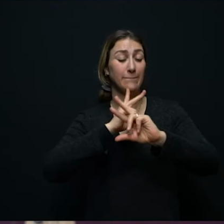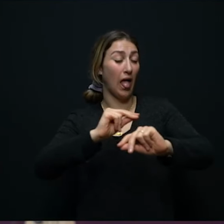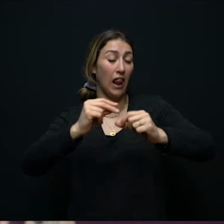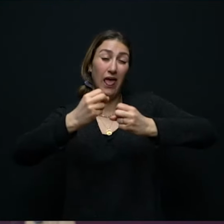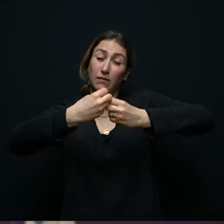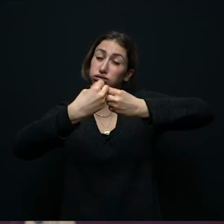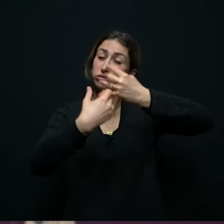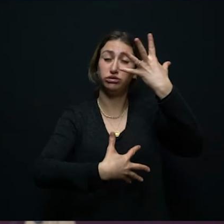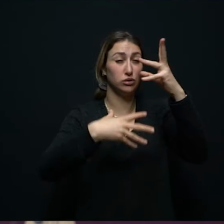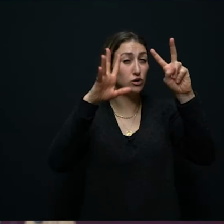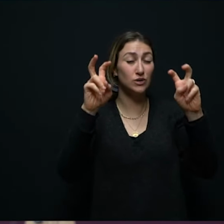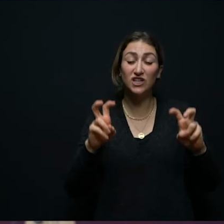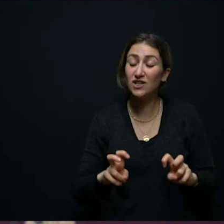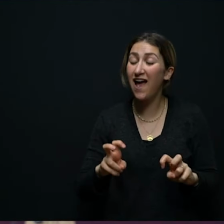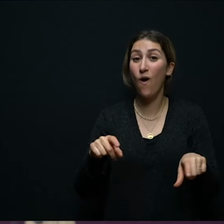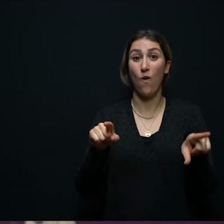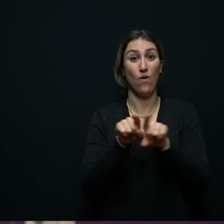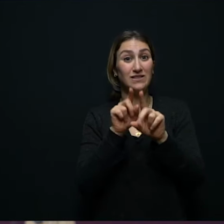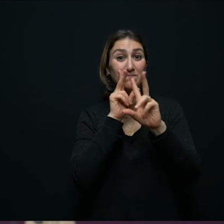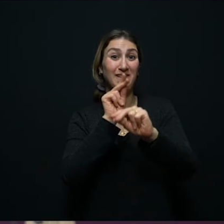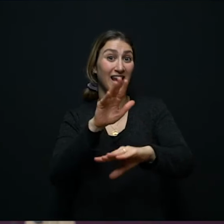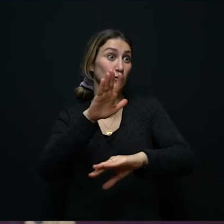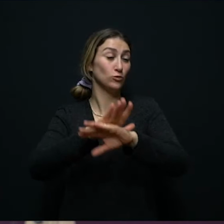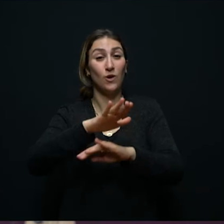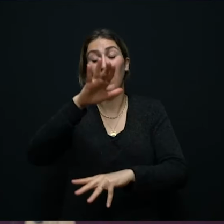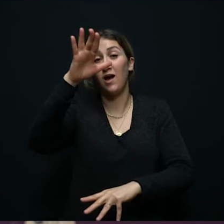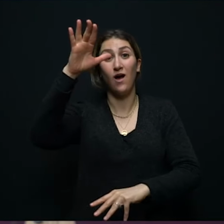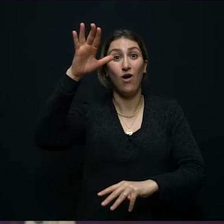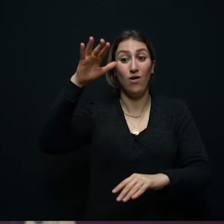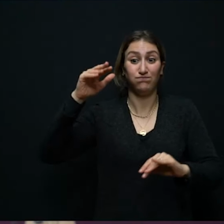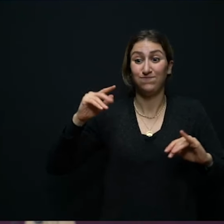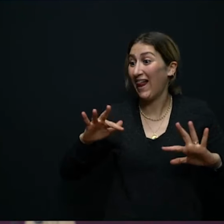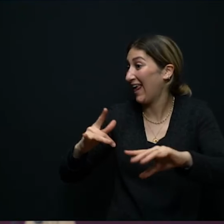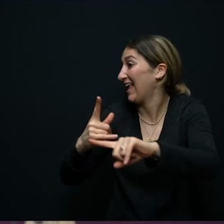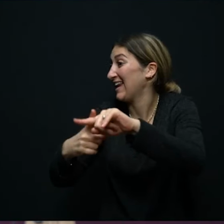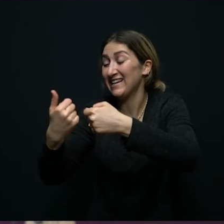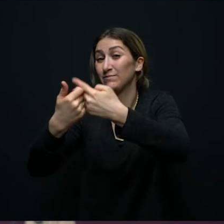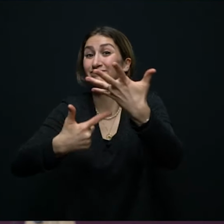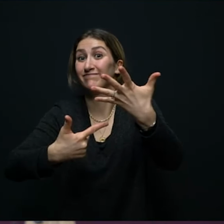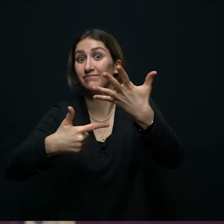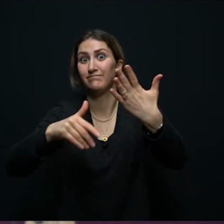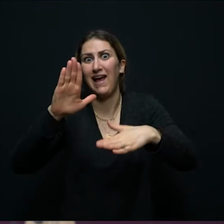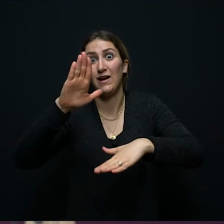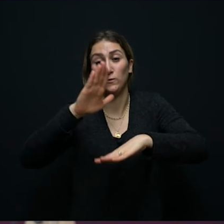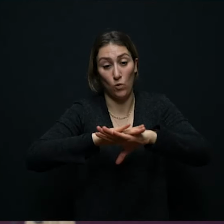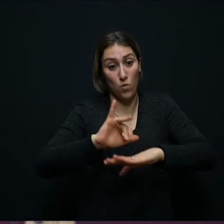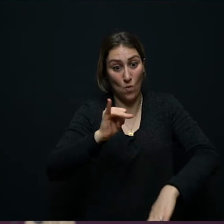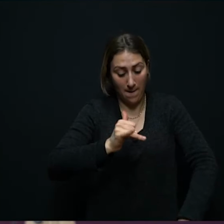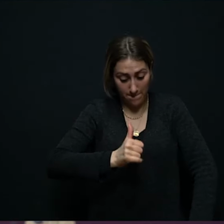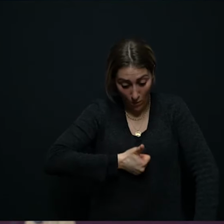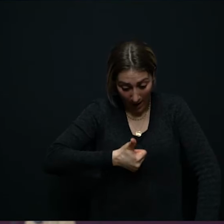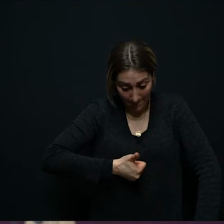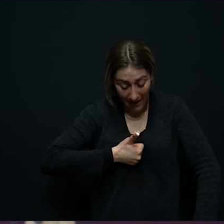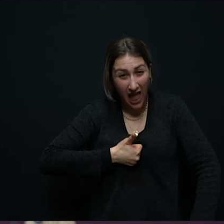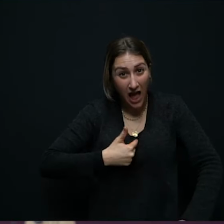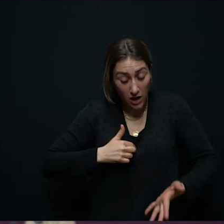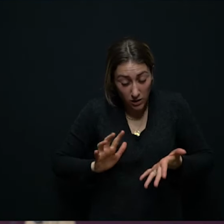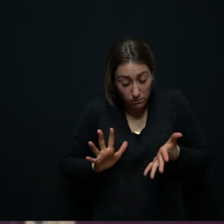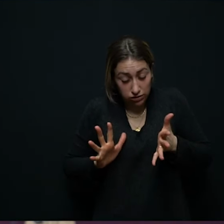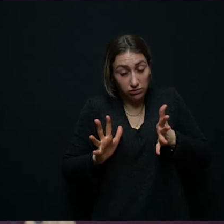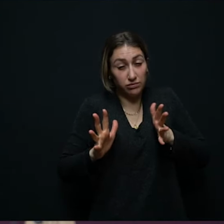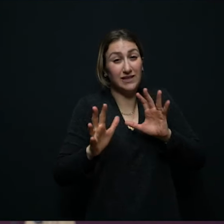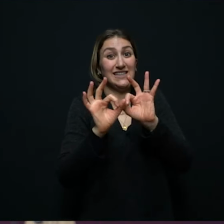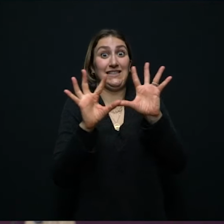des échanges même entre pasteurs sur notre niveau de sanctification de sainteté pourtant frères et